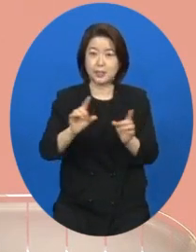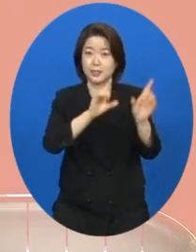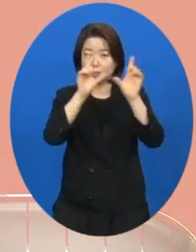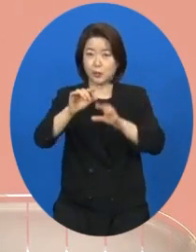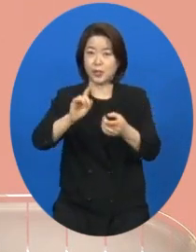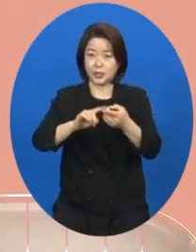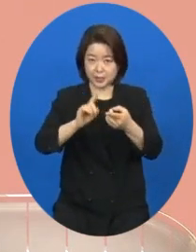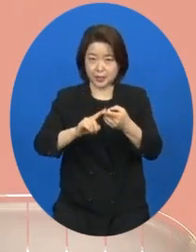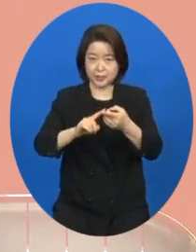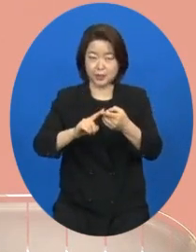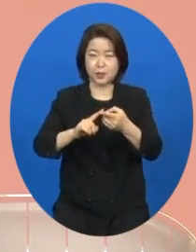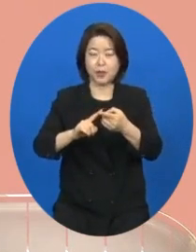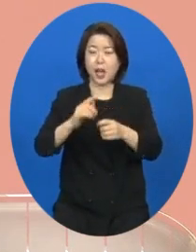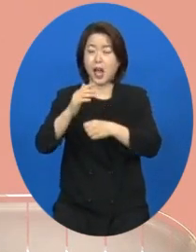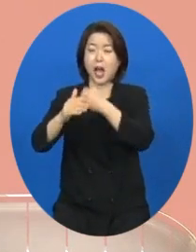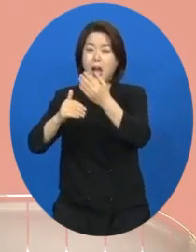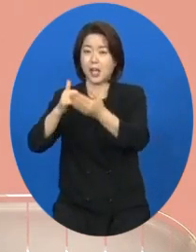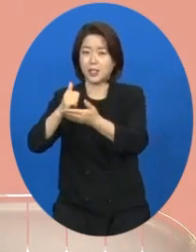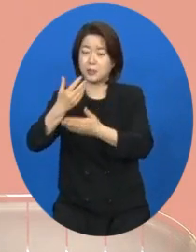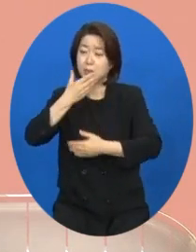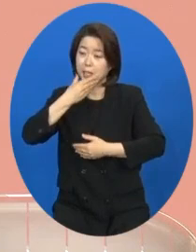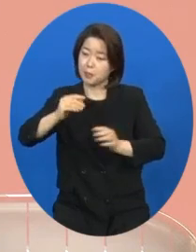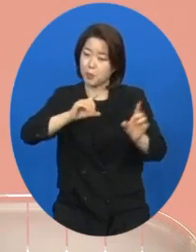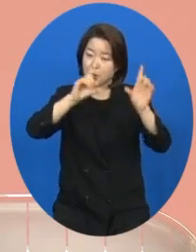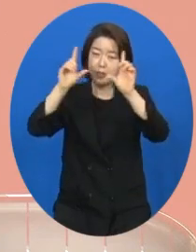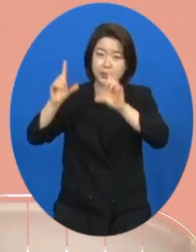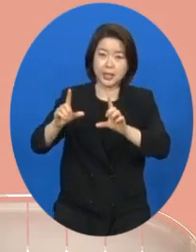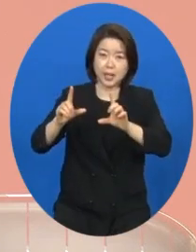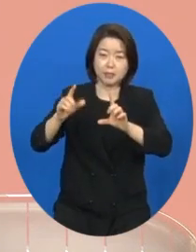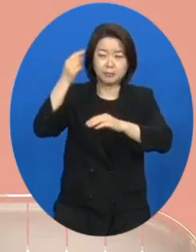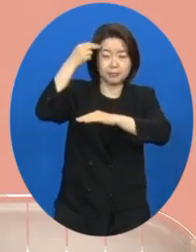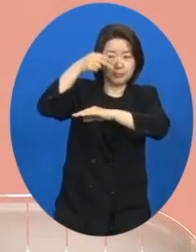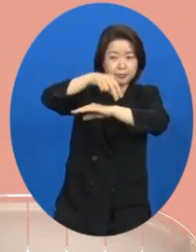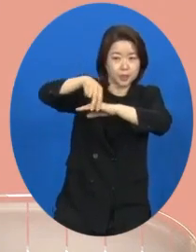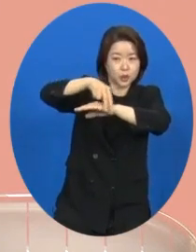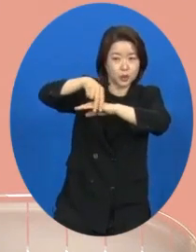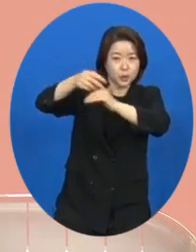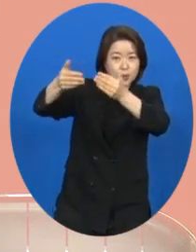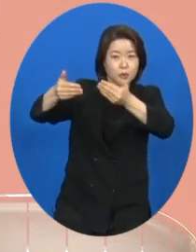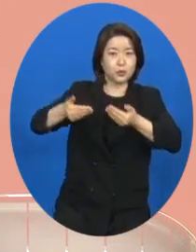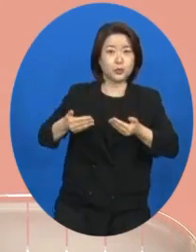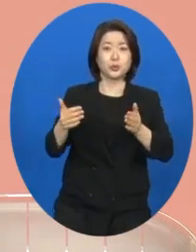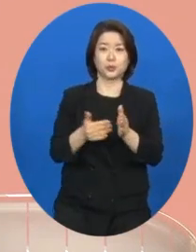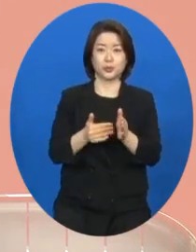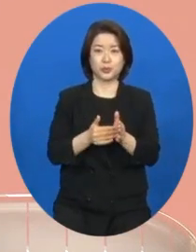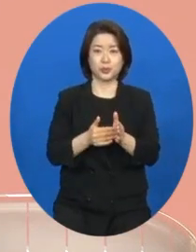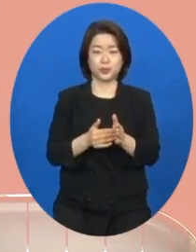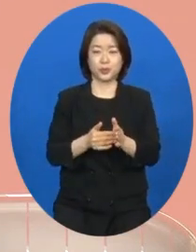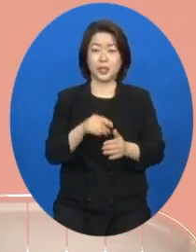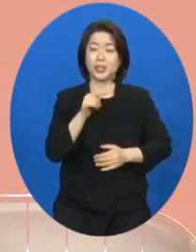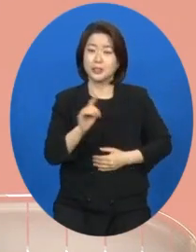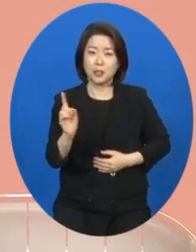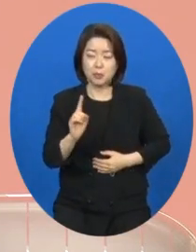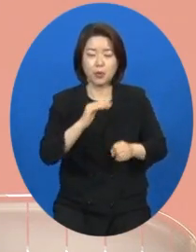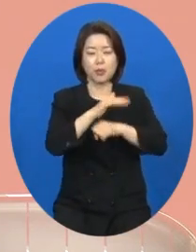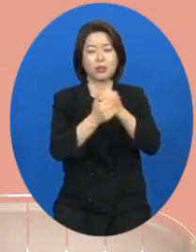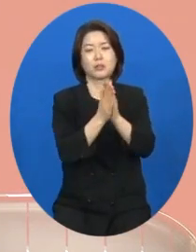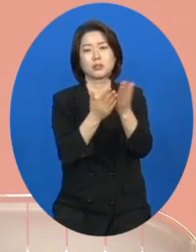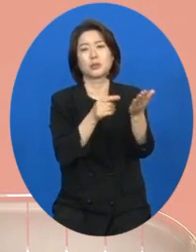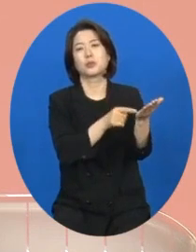하나님이 행복한 삶을 사는 설계도를 주셨다는 거예요. 그게 성경 속에